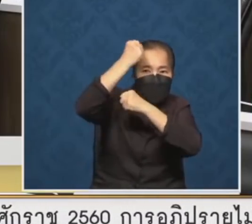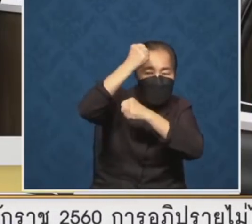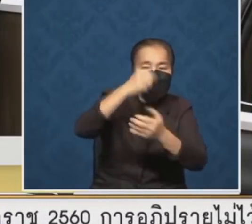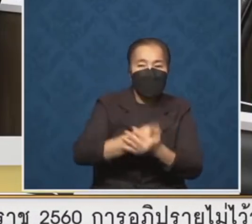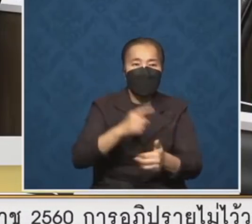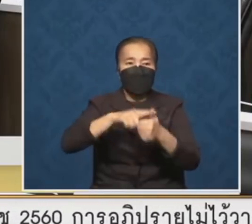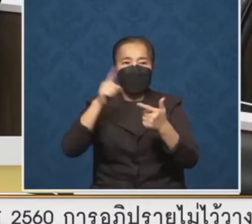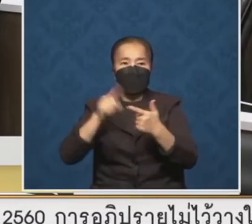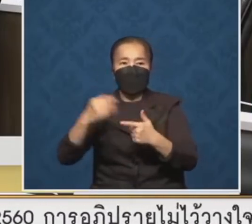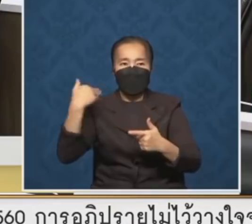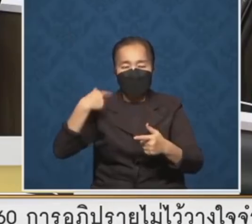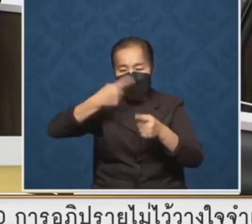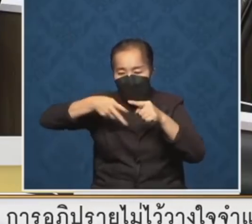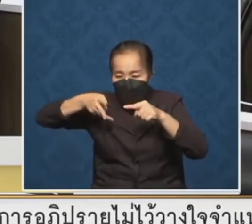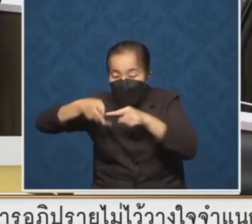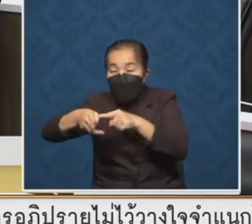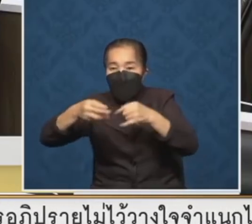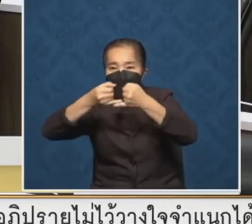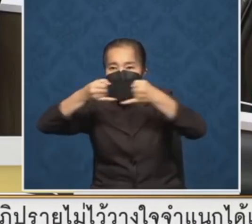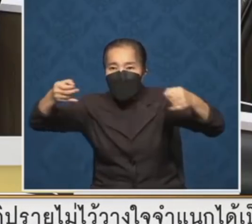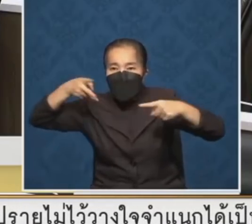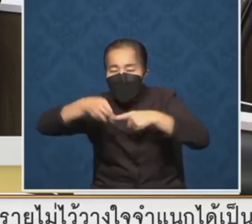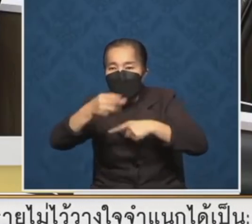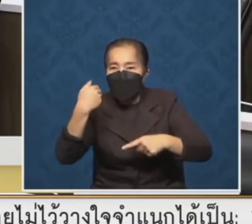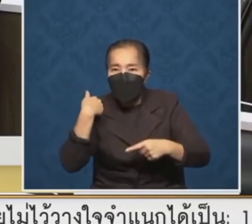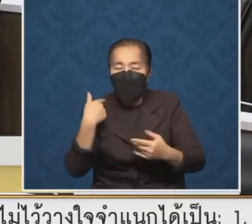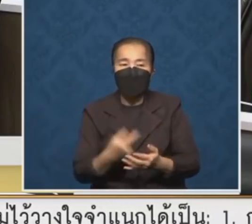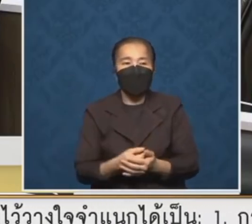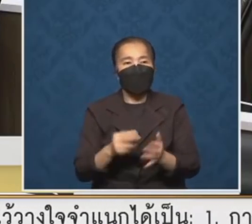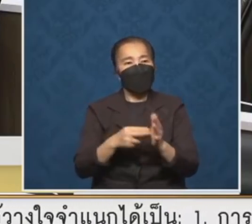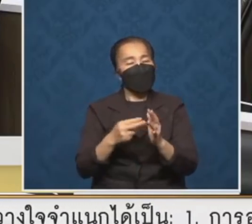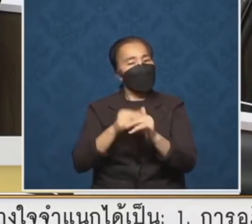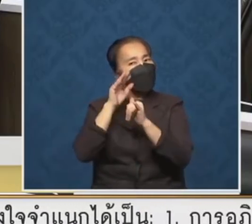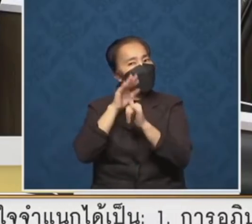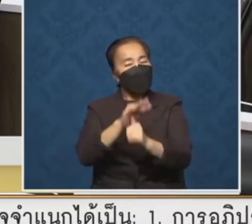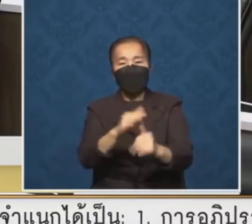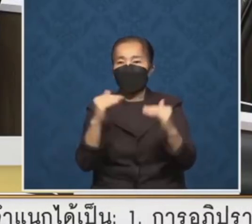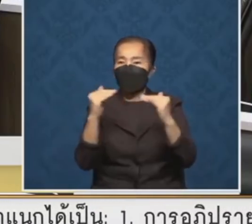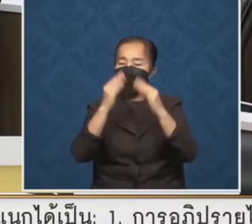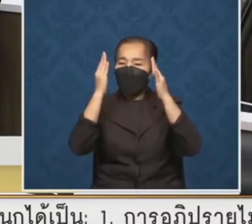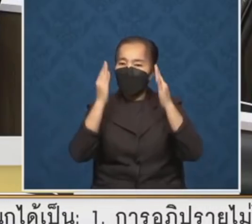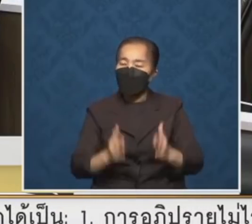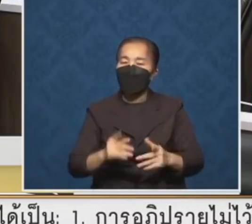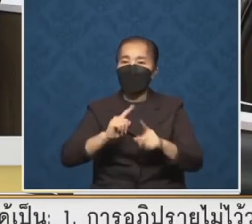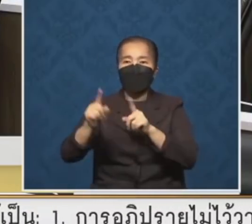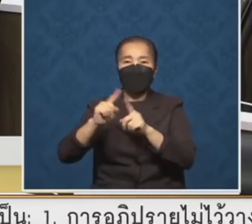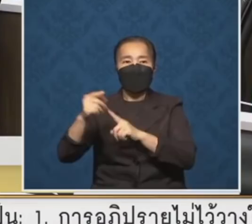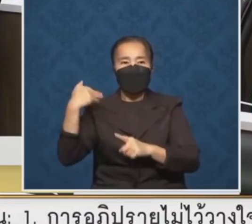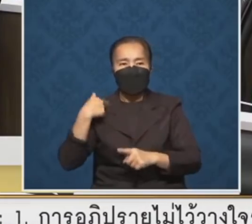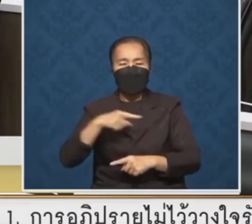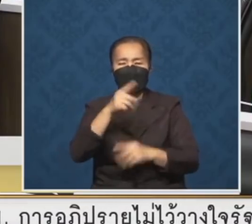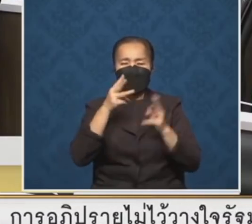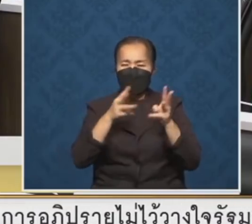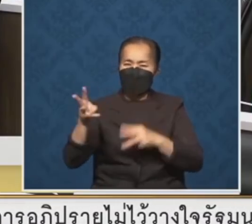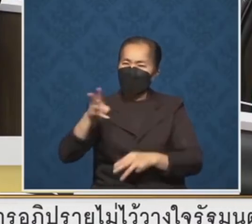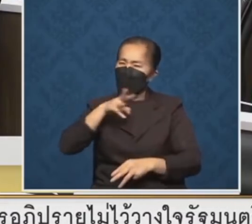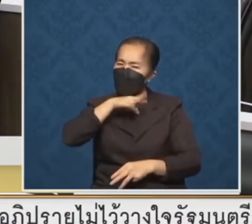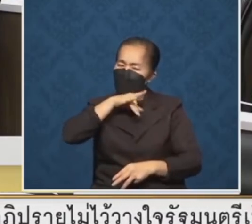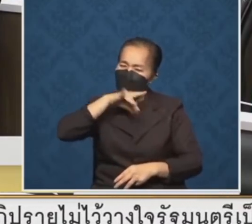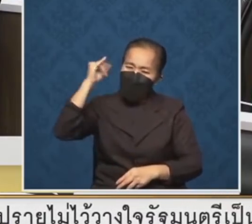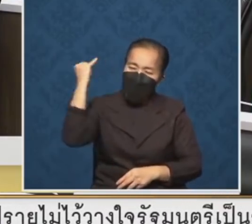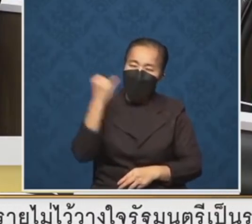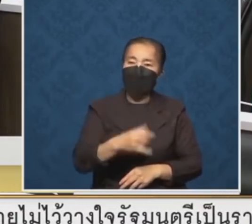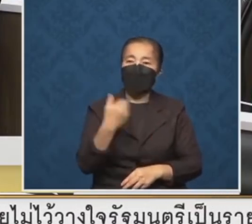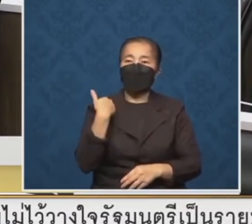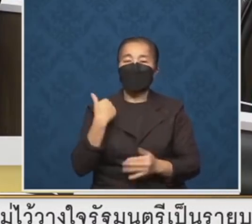ามขนาดไปตัดสายเบรกเขาครับคุกคามเสรีภาพประชาชนทุกทางไม่ว่าต้องใช้วิธีสกปรกขนาดไหน